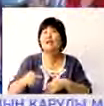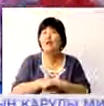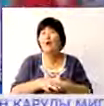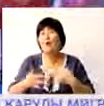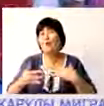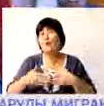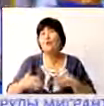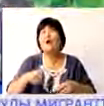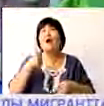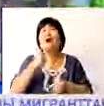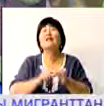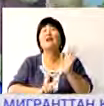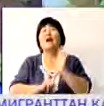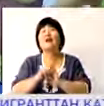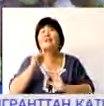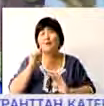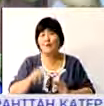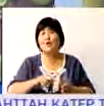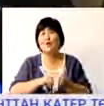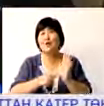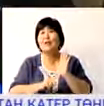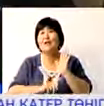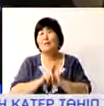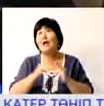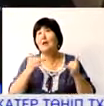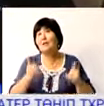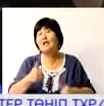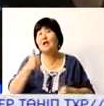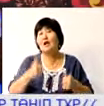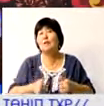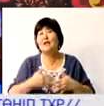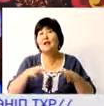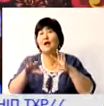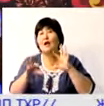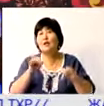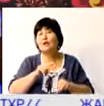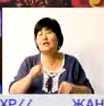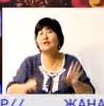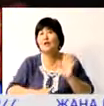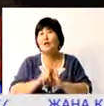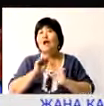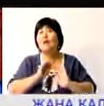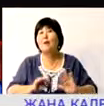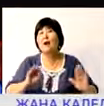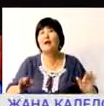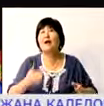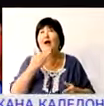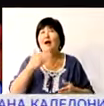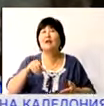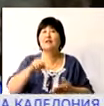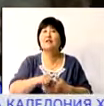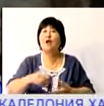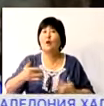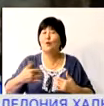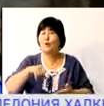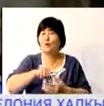өнер жолындағы алғашқы қадамдарын осы жобадан бастайды. Биылда байқаудың іріктеу кезеңінен мүдірмей өткен балғындар ақтық сында өнер